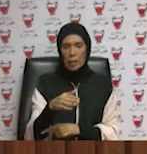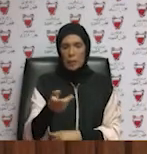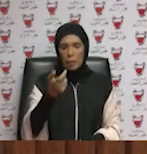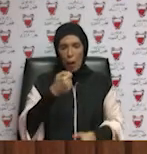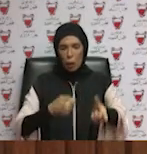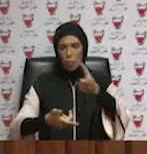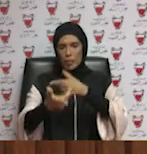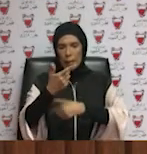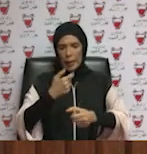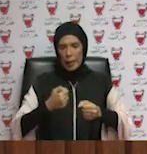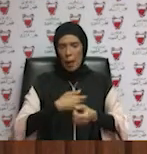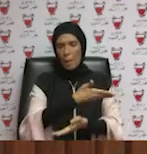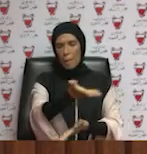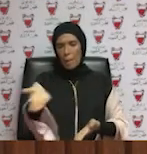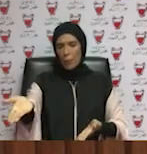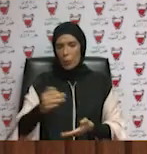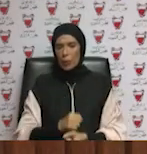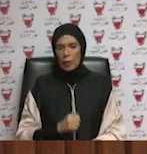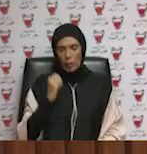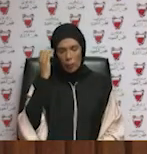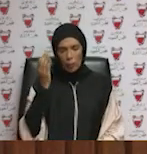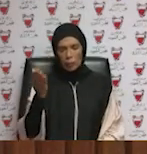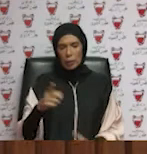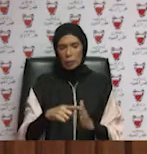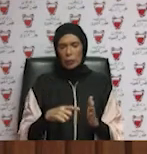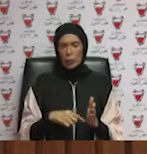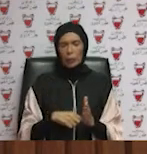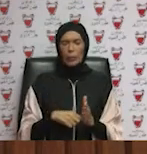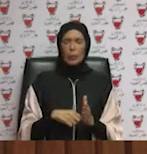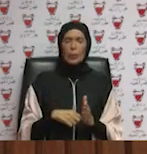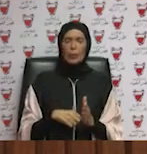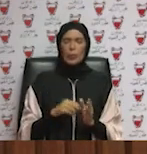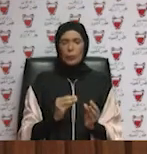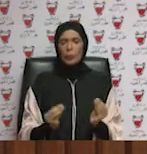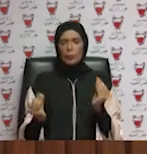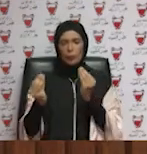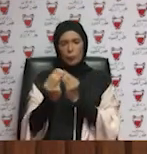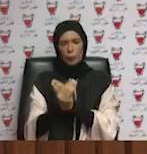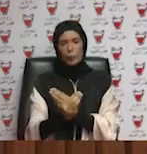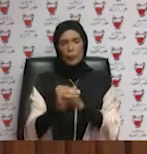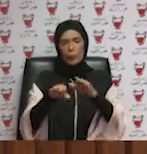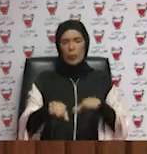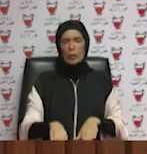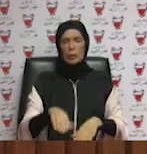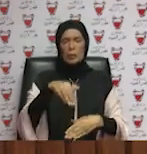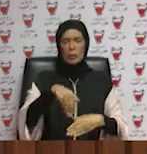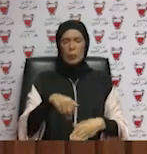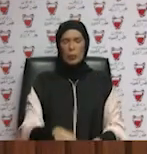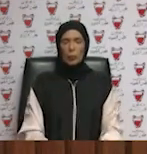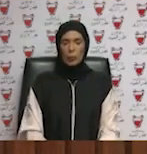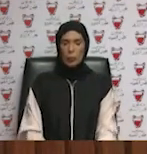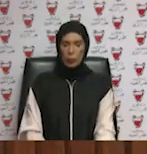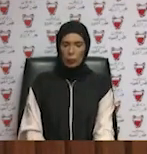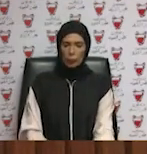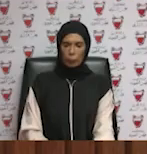المعد في ضوء الاقتراح بقانون بصيغته المعدلة المقدم من مجلس النواب.